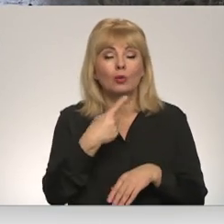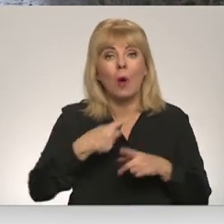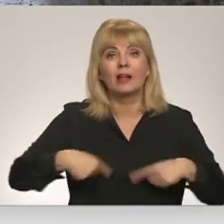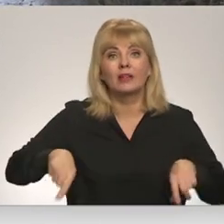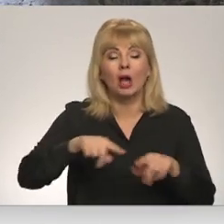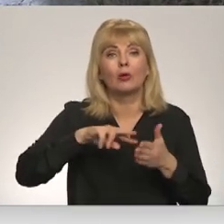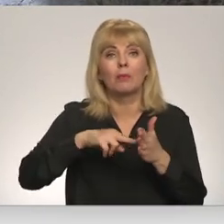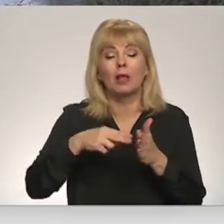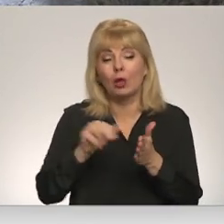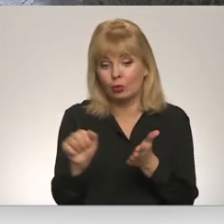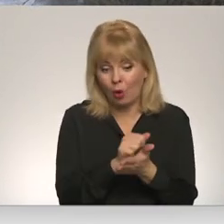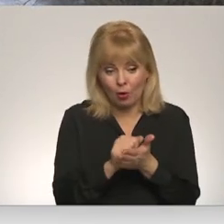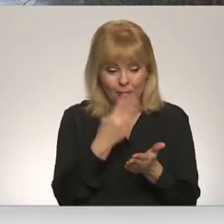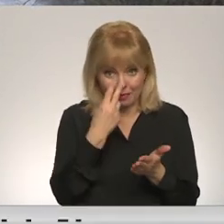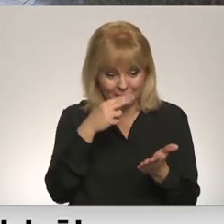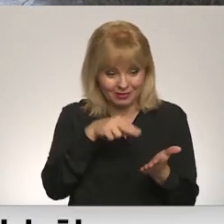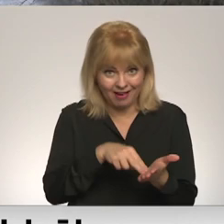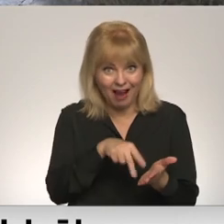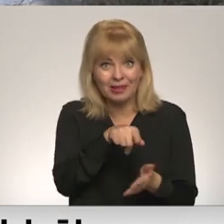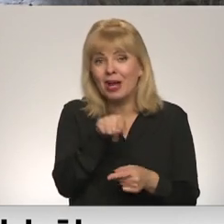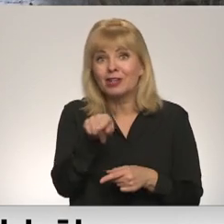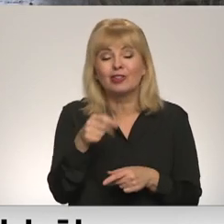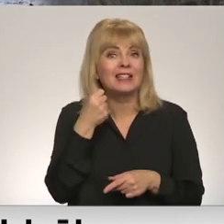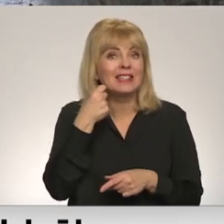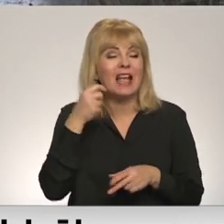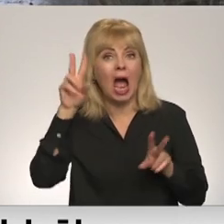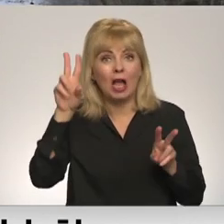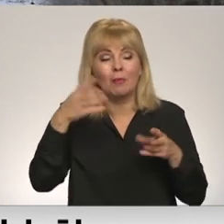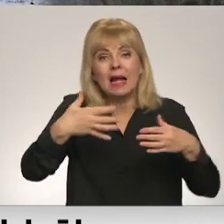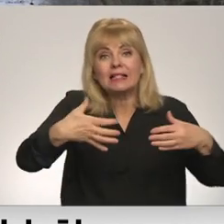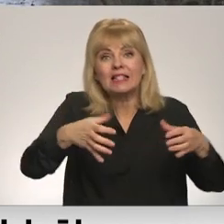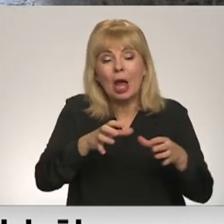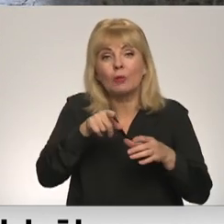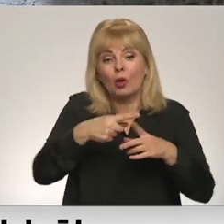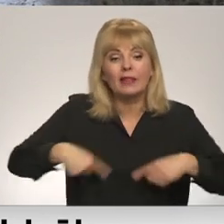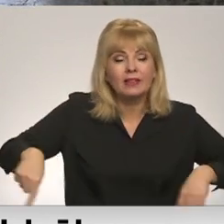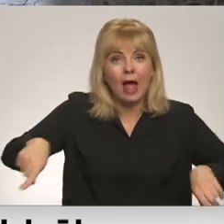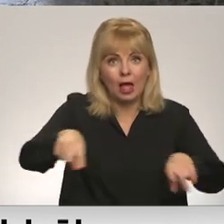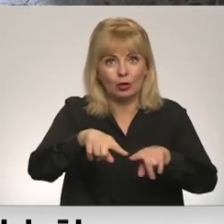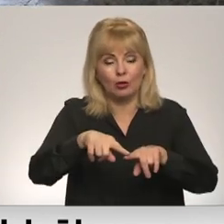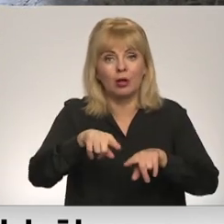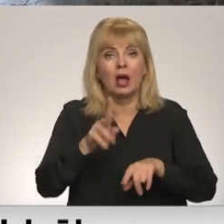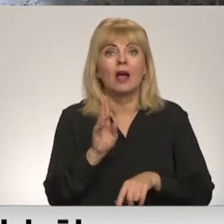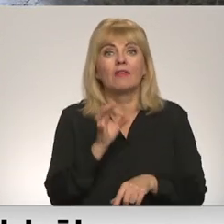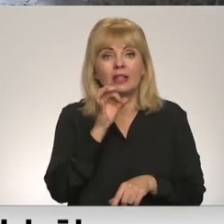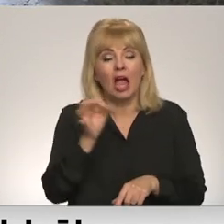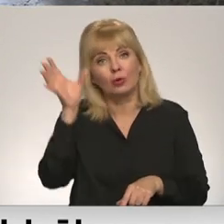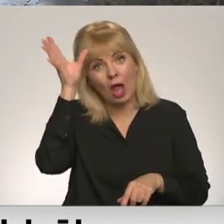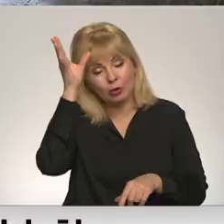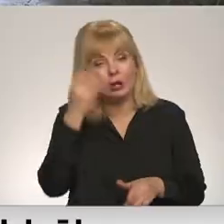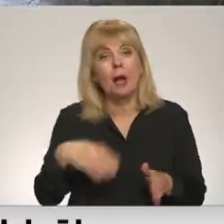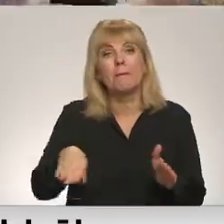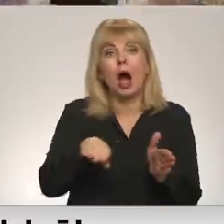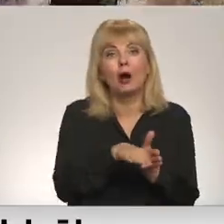teritorijas plānojuma dokumentos, ka mēs skatāmies, tie šis dzērums ciemats ir tā teritorija, kas ir, kā teikt, teorētiski